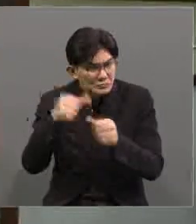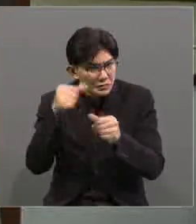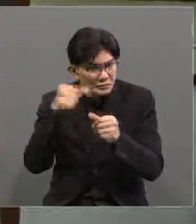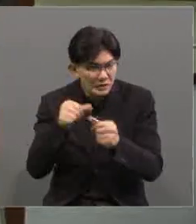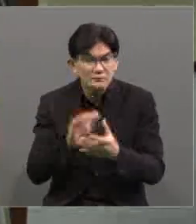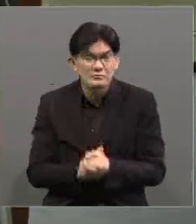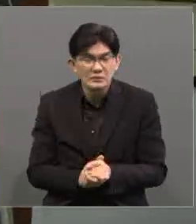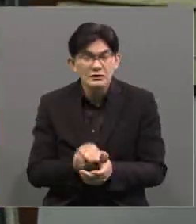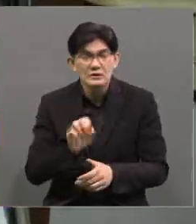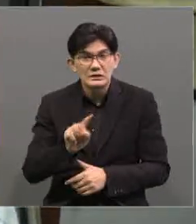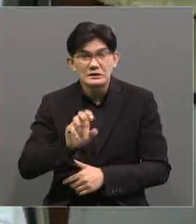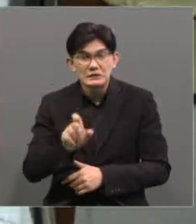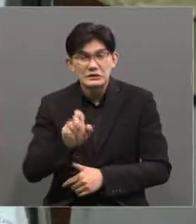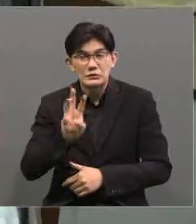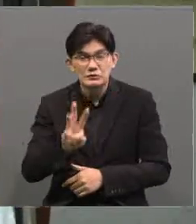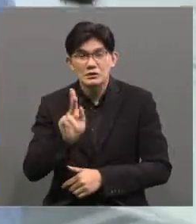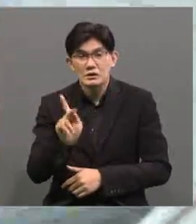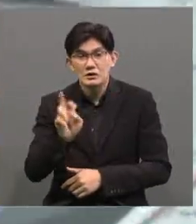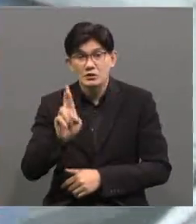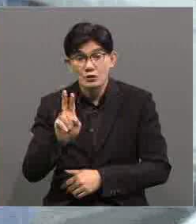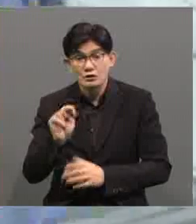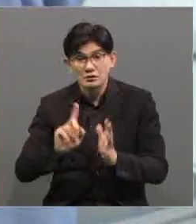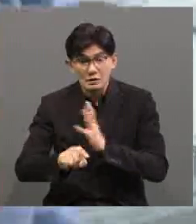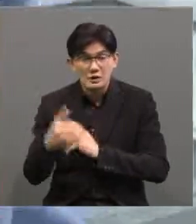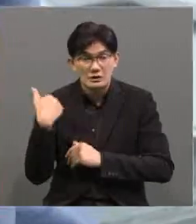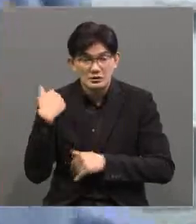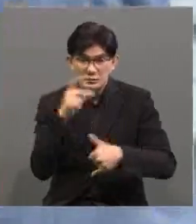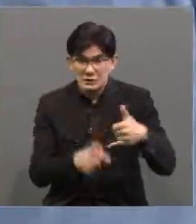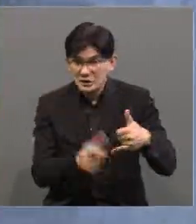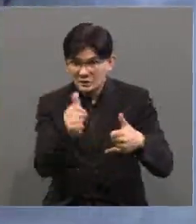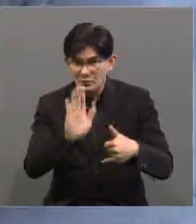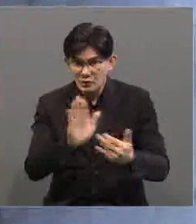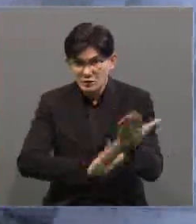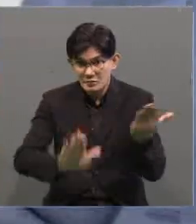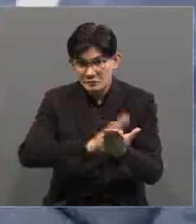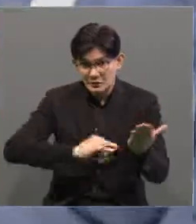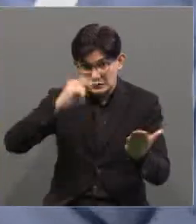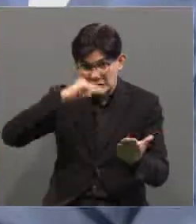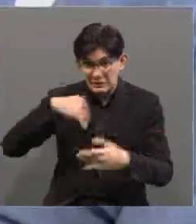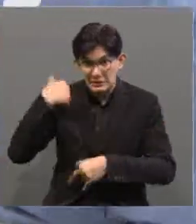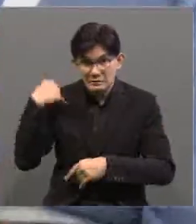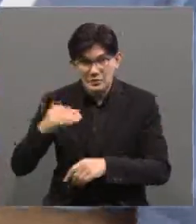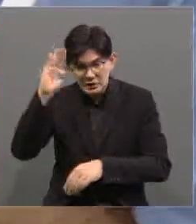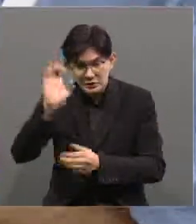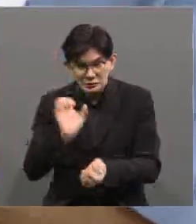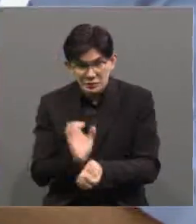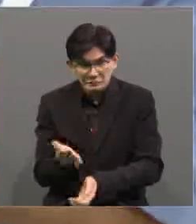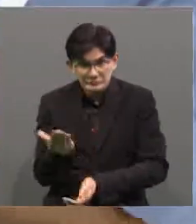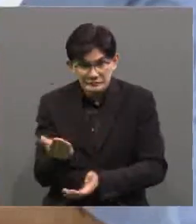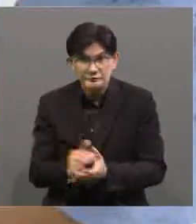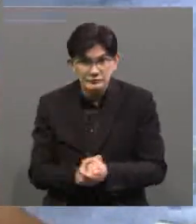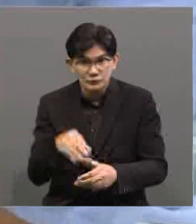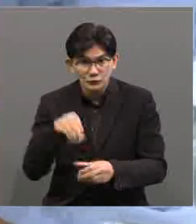พันตำรวจตรีศิวกรสายบัวเป็นตำรวจดีของประเทศไทยอะแล้วก็นี่คือภาพเหตุการณ์ของตำรวจอีกท่านหนึ่ง